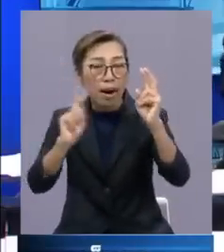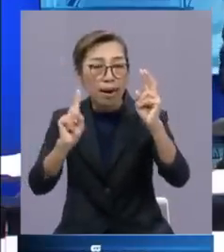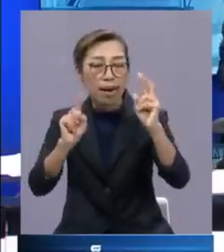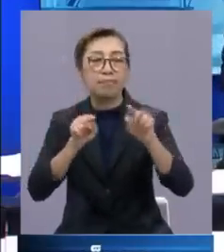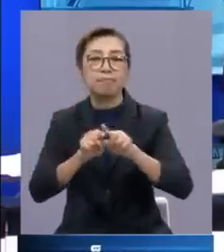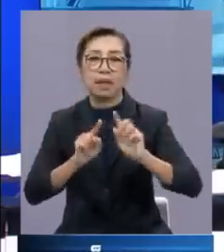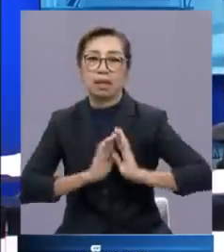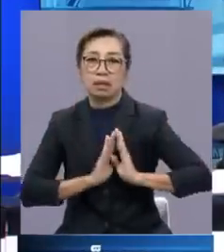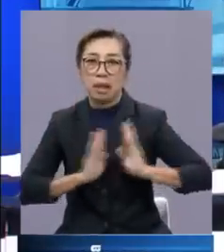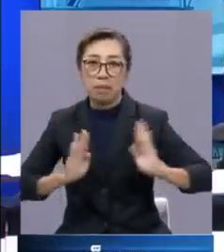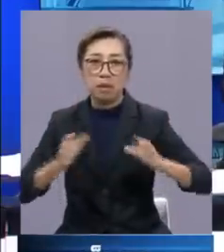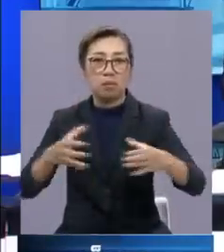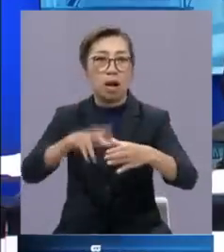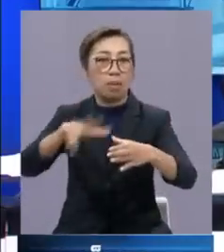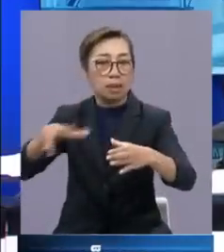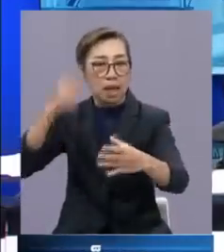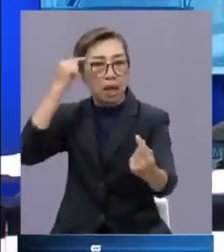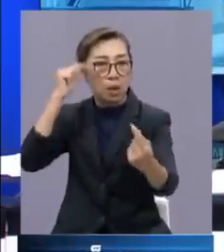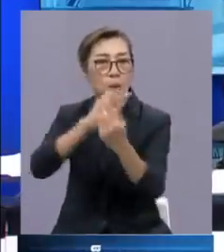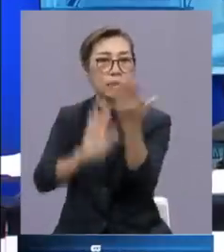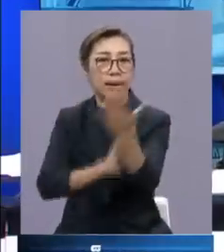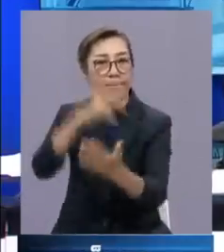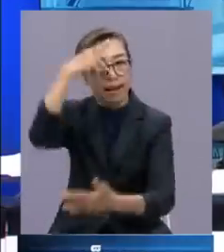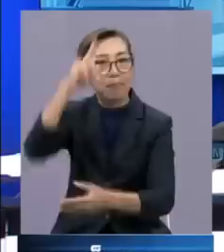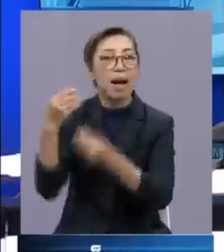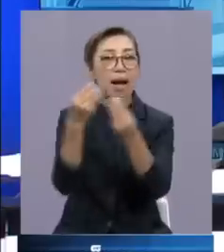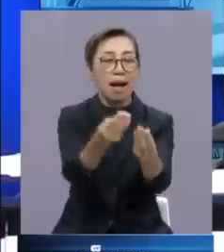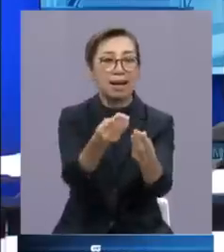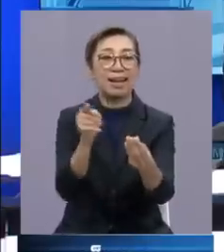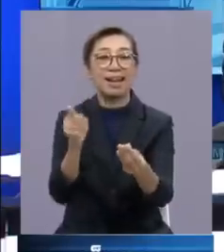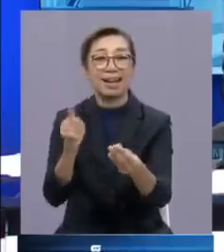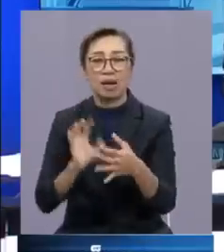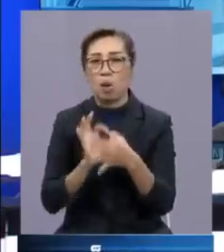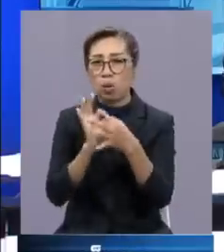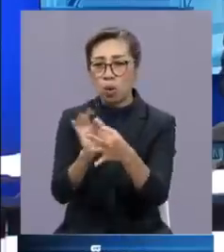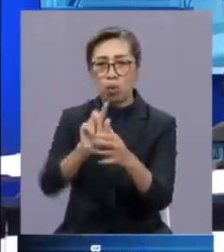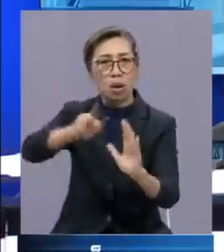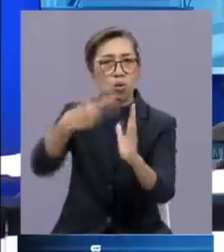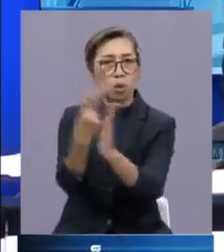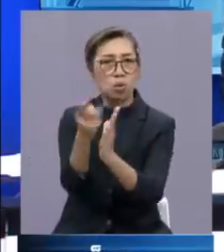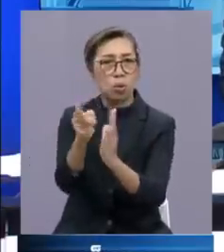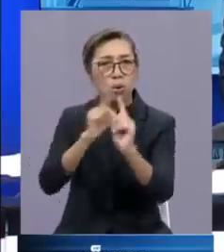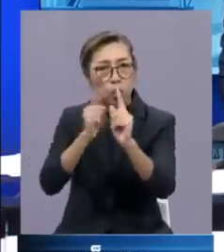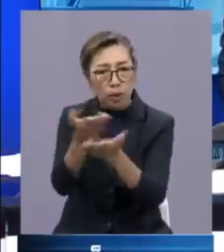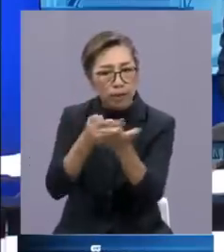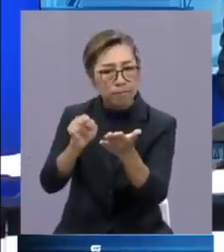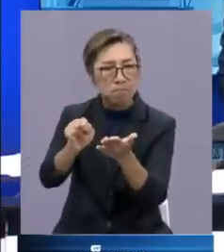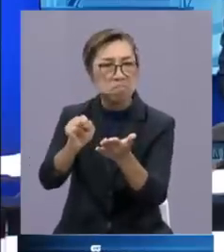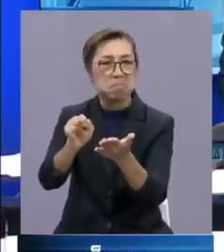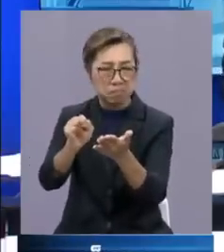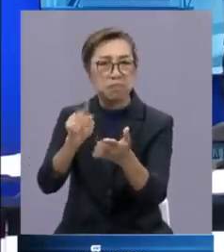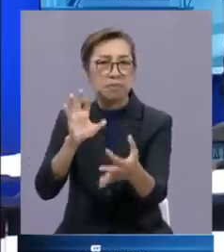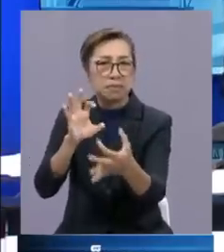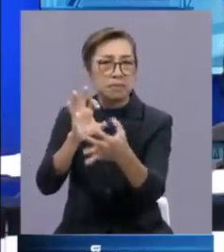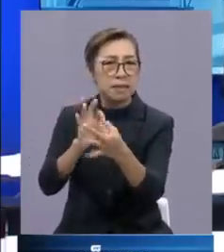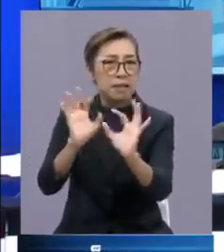ดใจเพื่อไทยเพื่อประเทศไทย โอ้โหแล้วก็ไปโยงว่าไอ้2ชั่วโมงที่ว่าเนี่ยมันน่าจะดุเดือดขนาดไหน